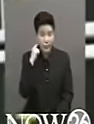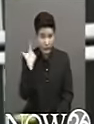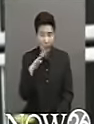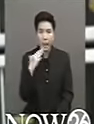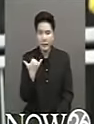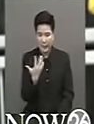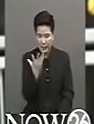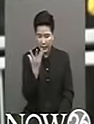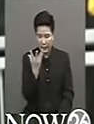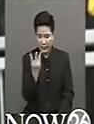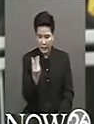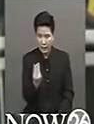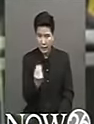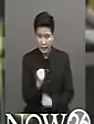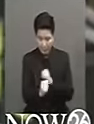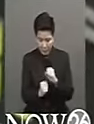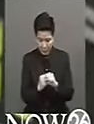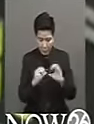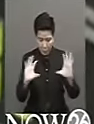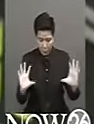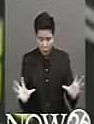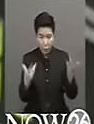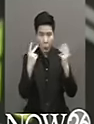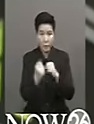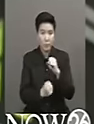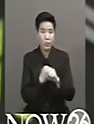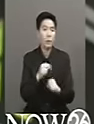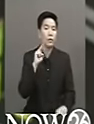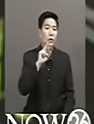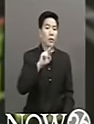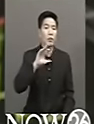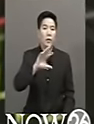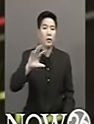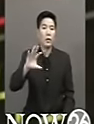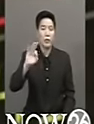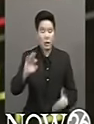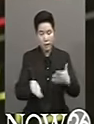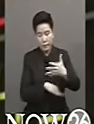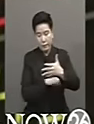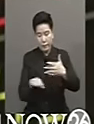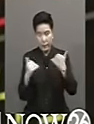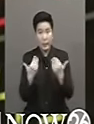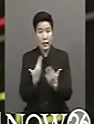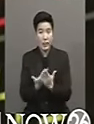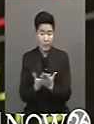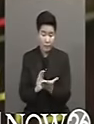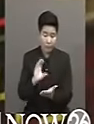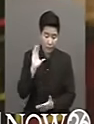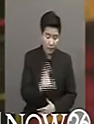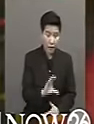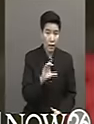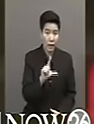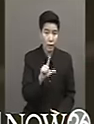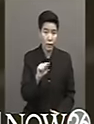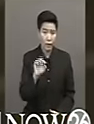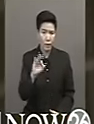เหลืออีกไม่กี่วันก็จะสิ้นปี2559แล้วสำหรับคนที่ยังไม่ได้ลงทุนระยะยาวต่างก็มอง